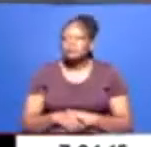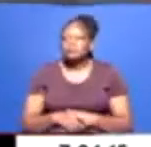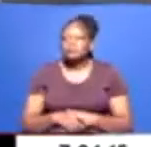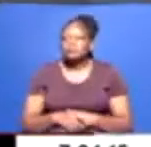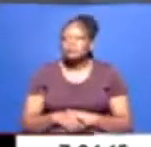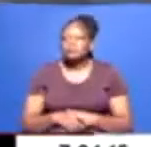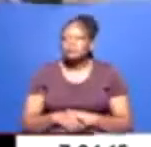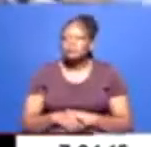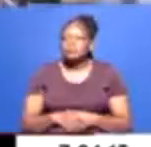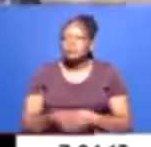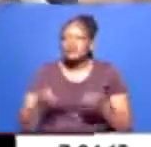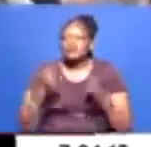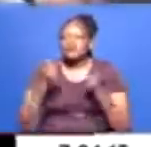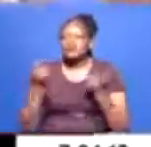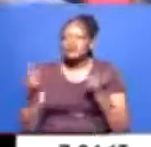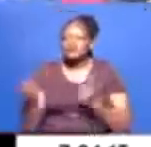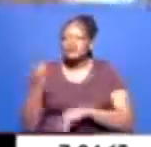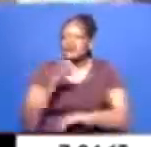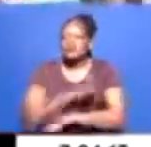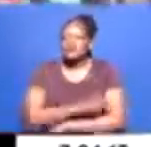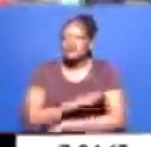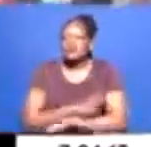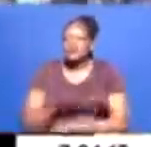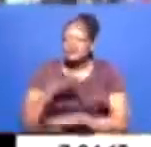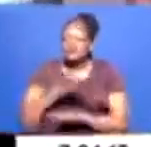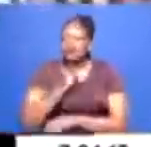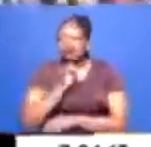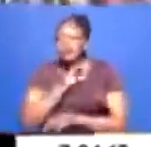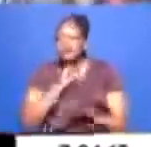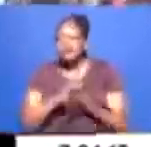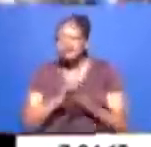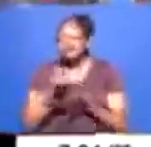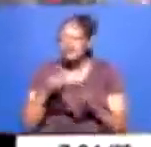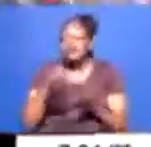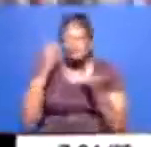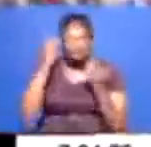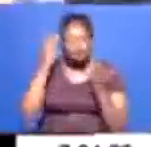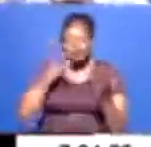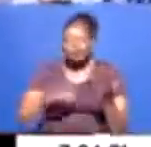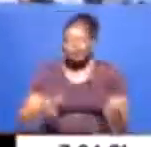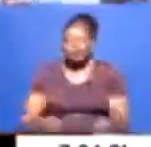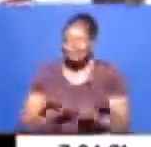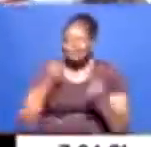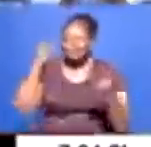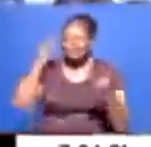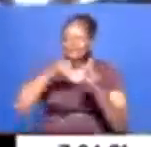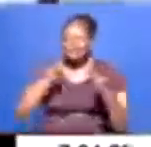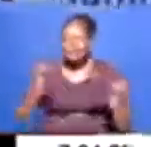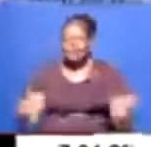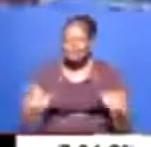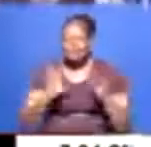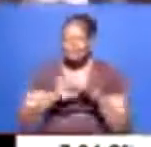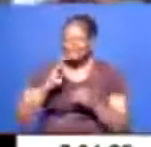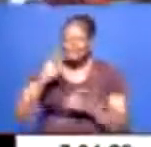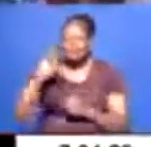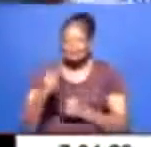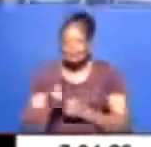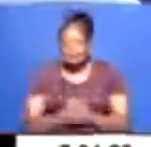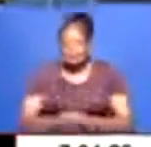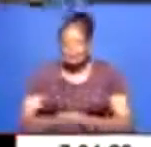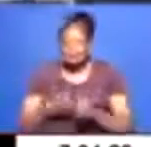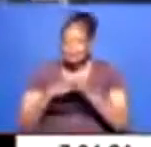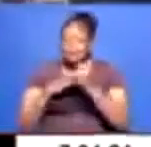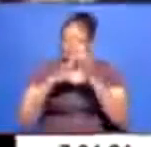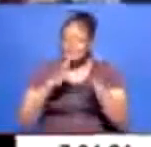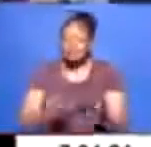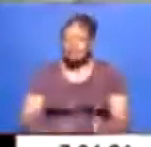Siku chache baada ya kulalamika kwamba hafahamu yanayojiri katika muungano wa Azimio la umoja-One Kenya, kiongozi wa chama cha